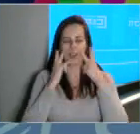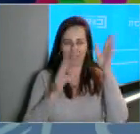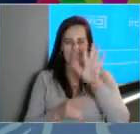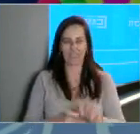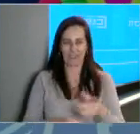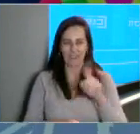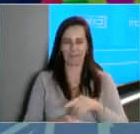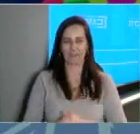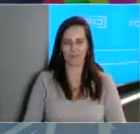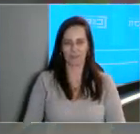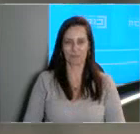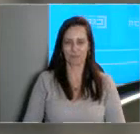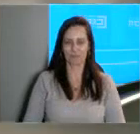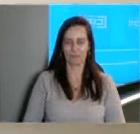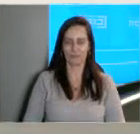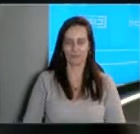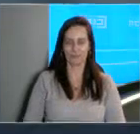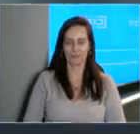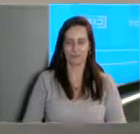סרטון, בוא נראה את הסרטון הבא.